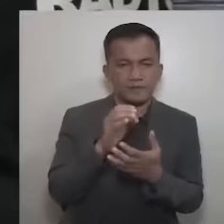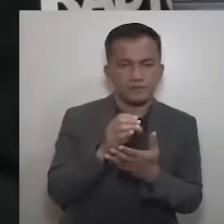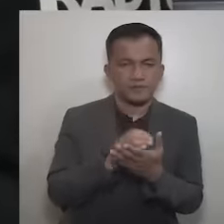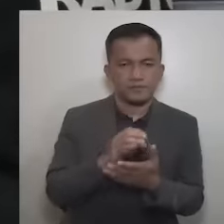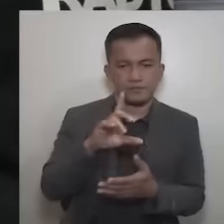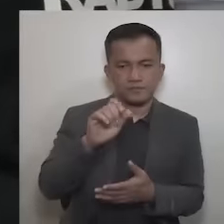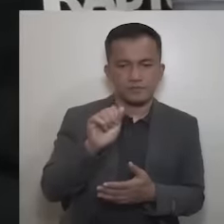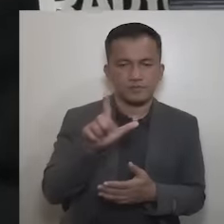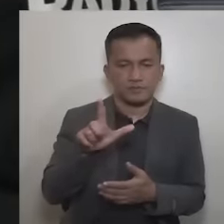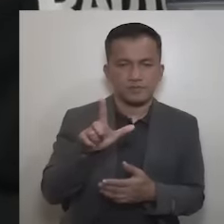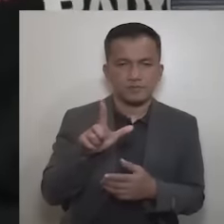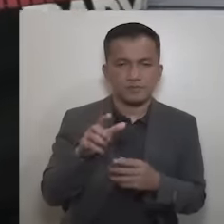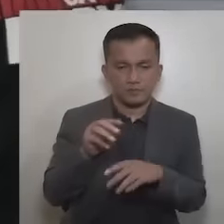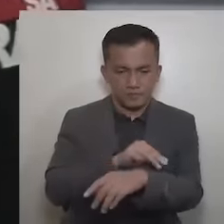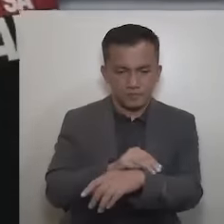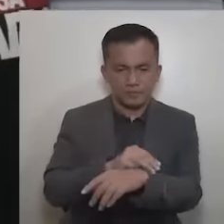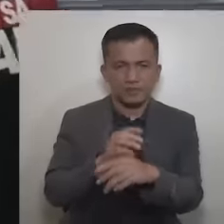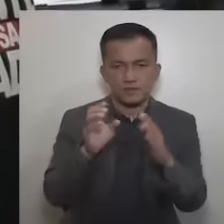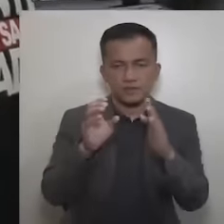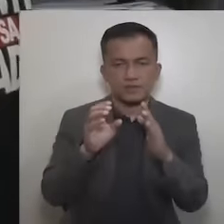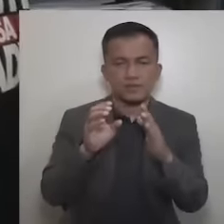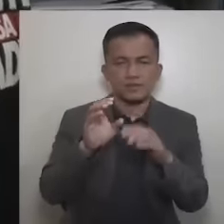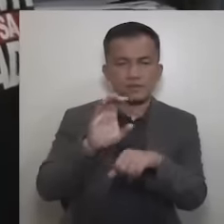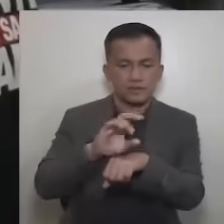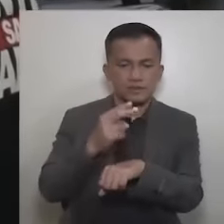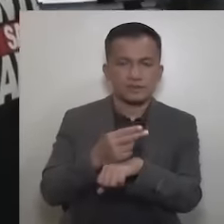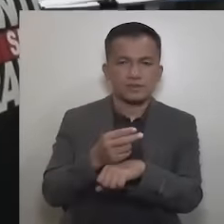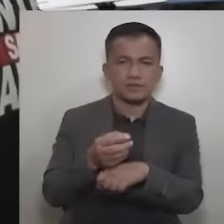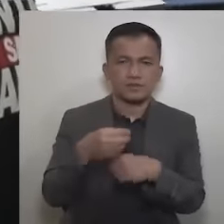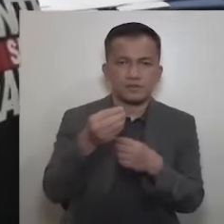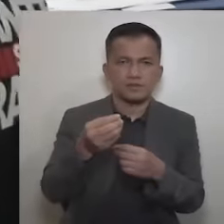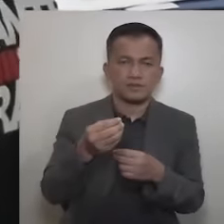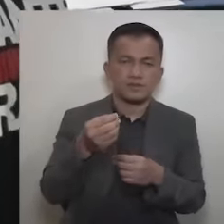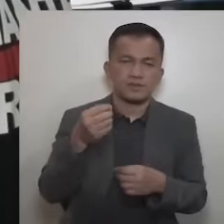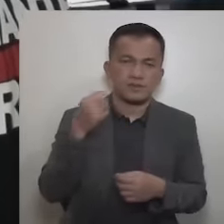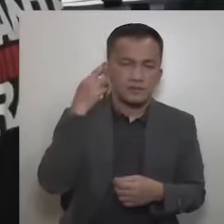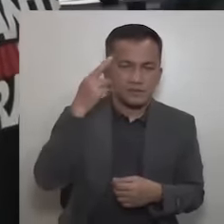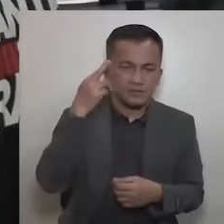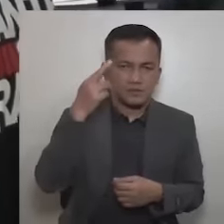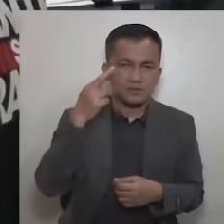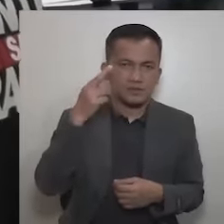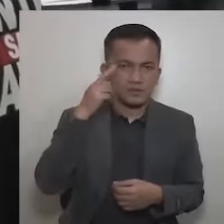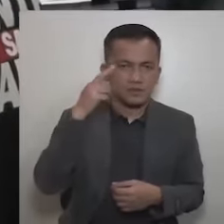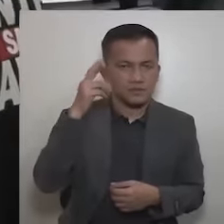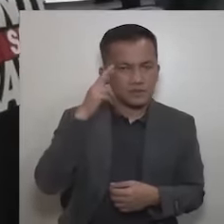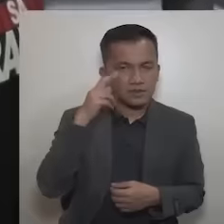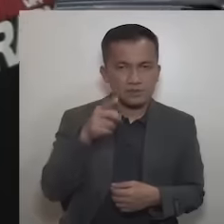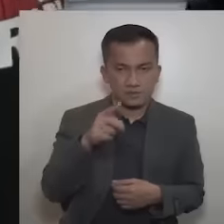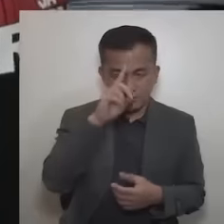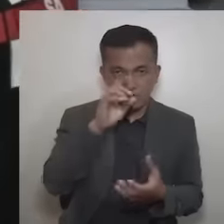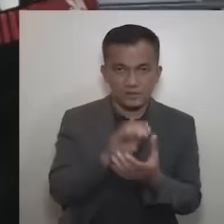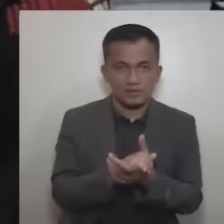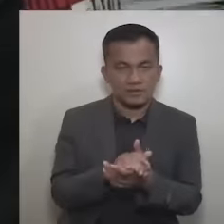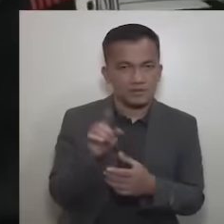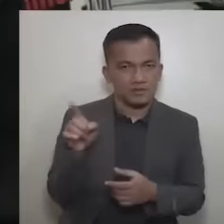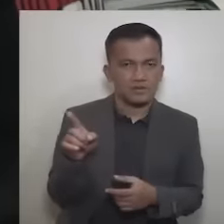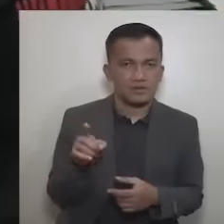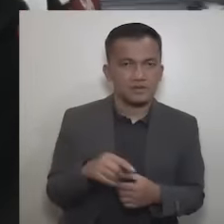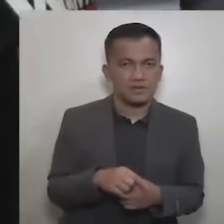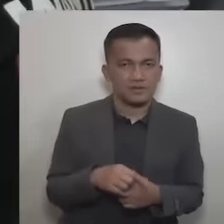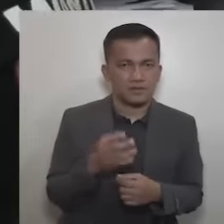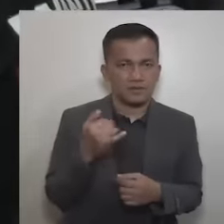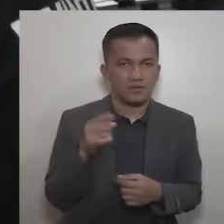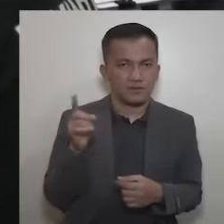as a legal ng Makati City Hall, yung binigay sa inyong reason ni Sir Richie Rodriguez, yes, is naniniwala ho ba kayo